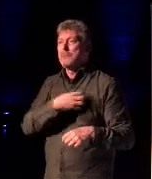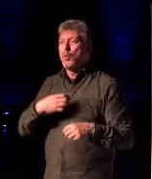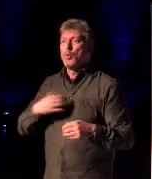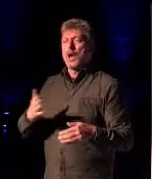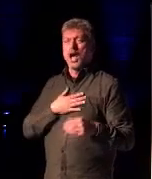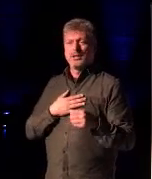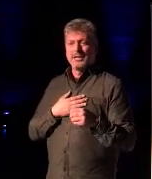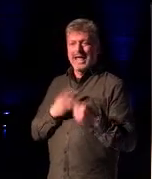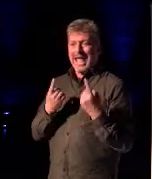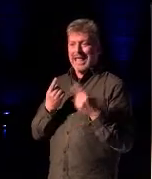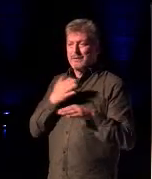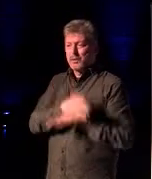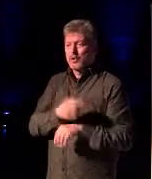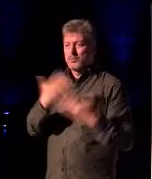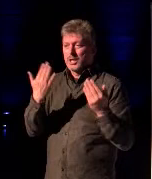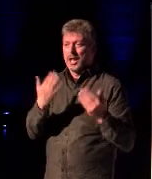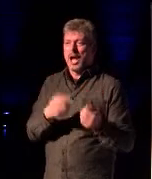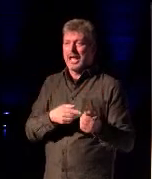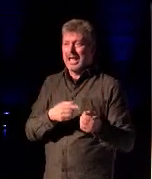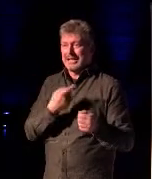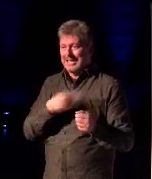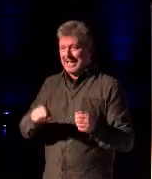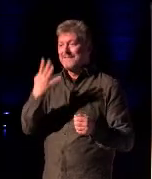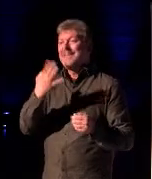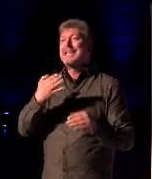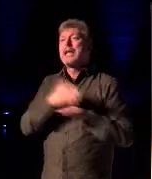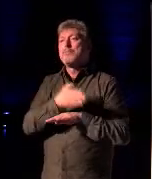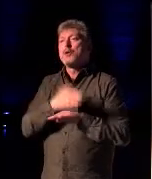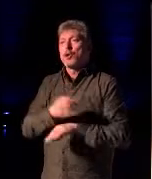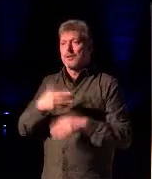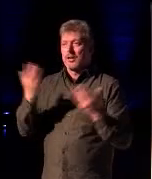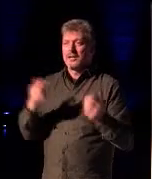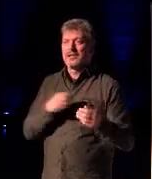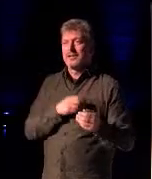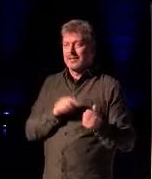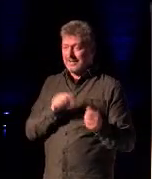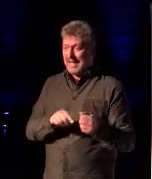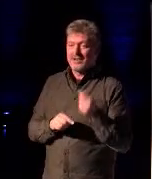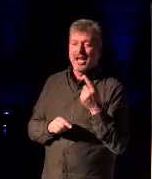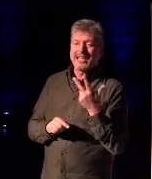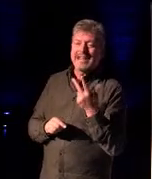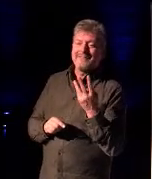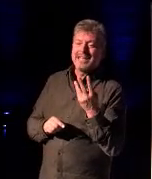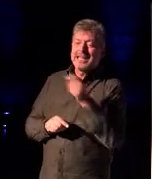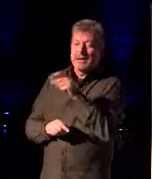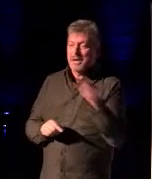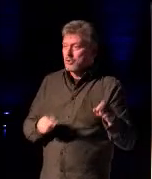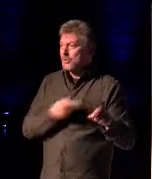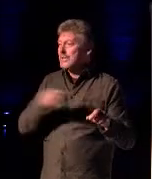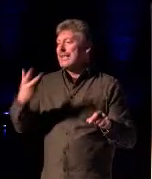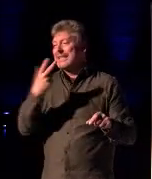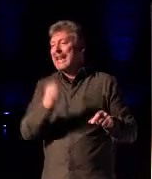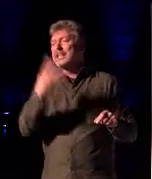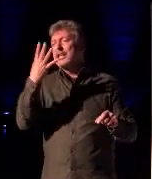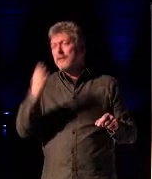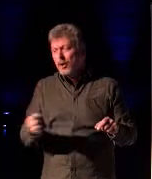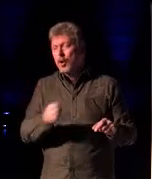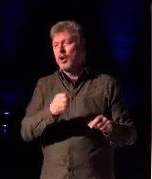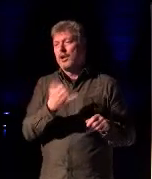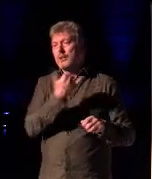ha ett besøk om dagen til fire besøk om dagen. Det var å gå fra 3-4 personer til 30-40